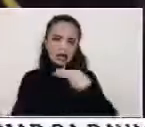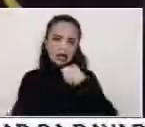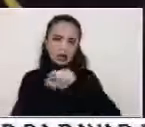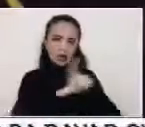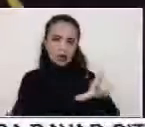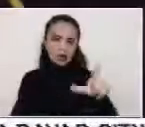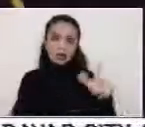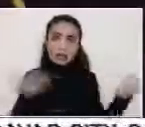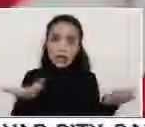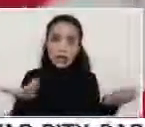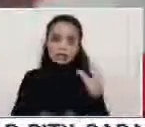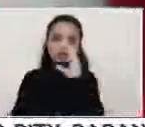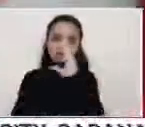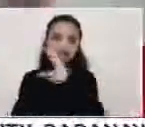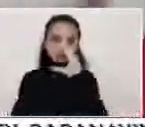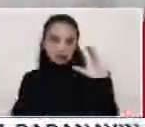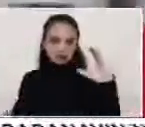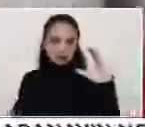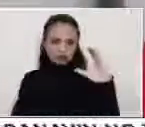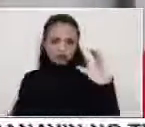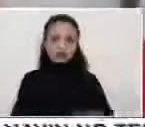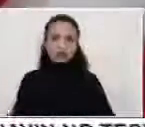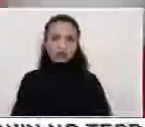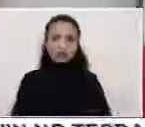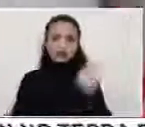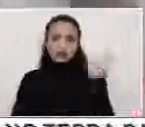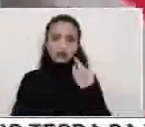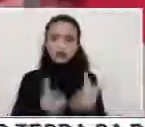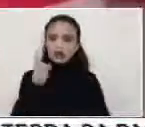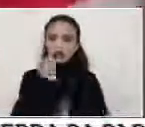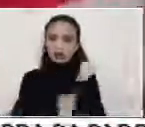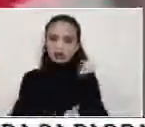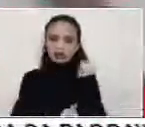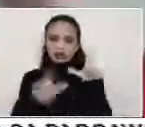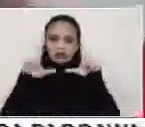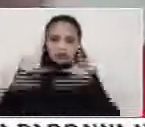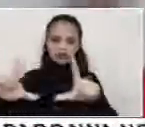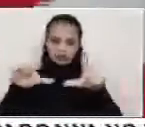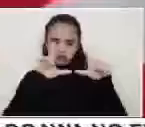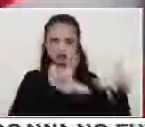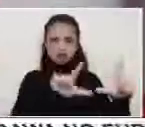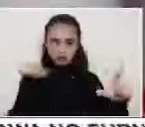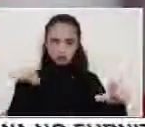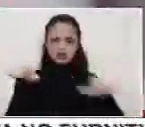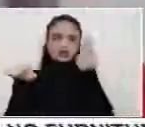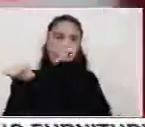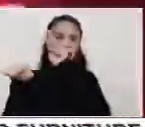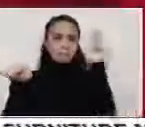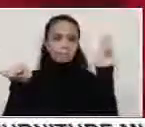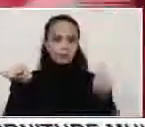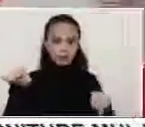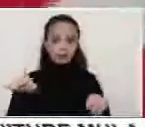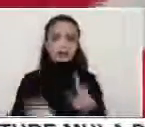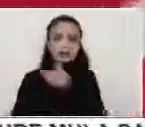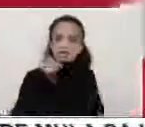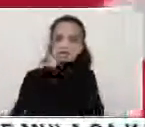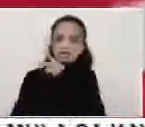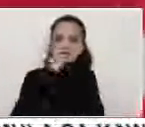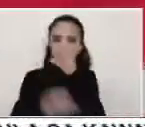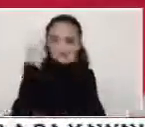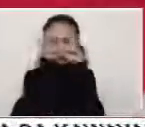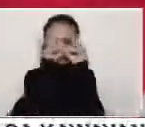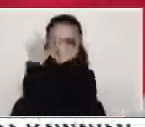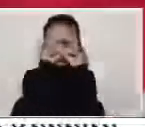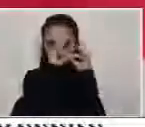nagabenta sila ng droga. Nakita ko lang po pumasok yung tiga Bustamante. Sinabahan ko po. Muskarting pa ako,